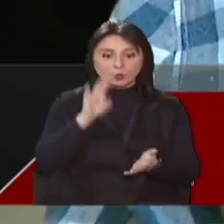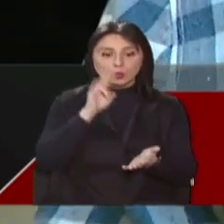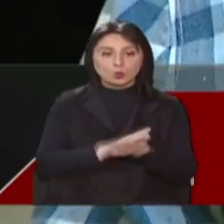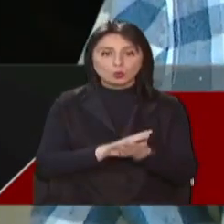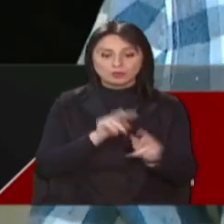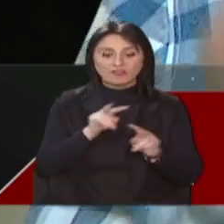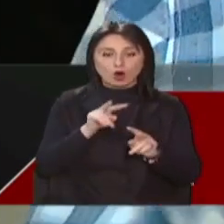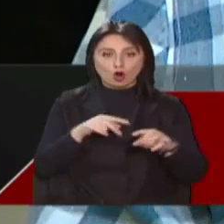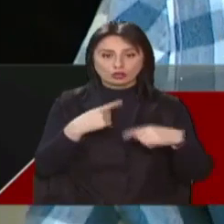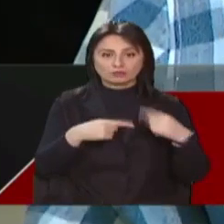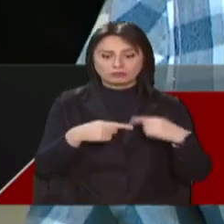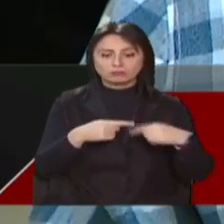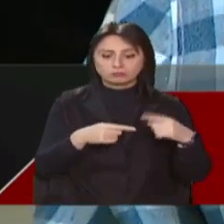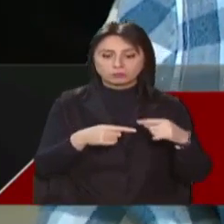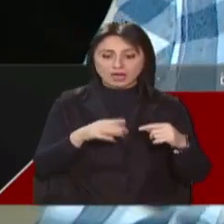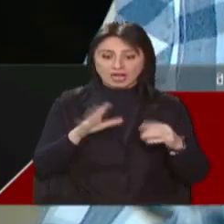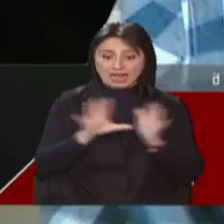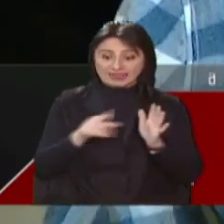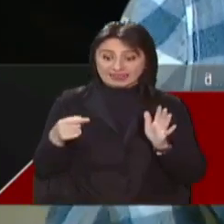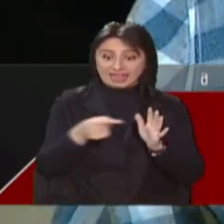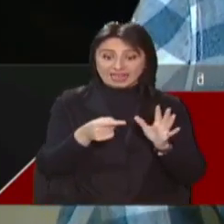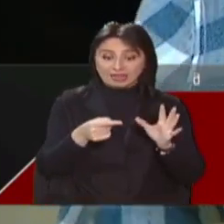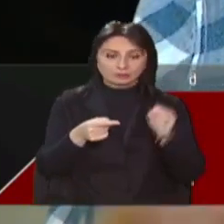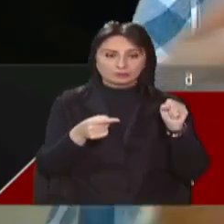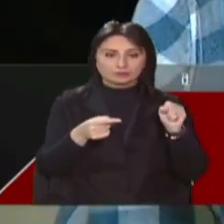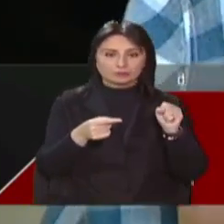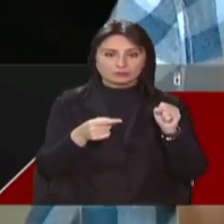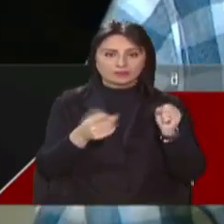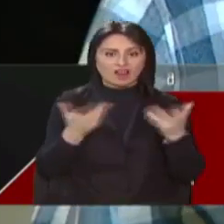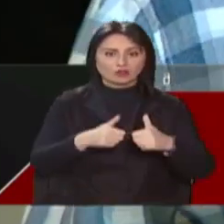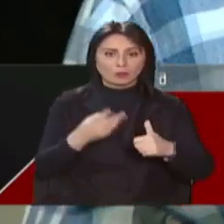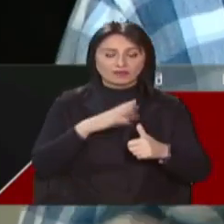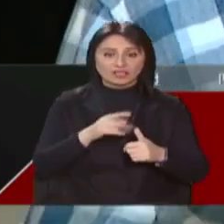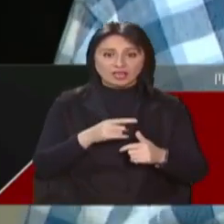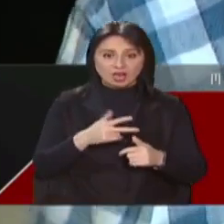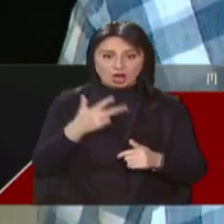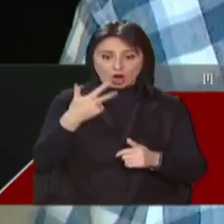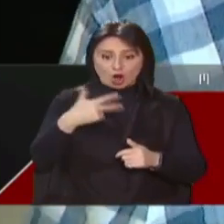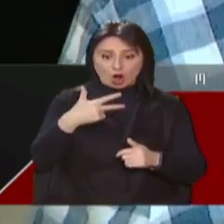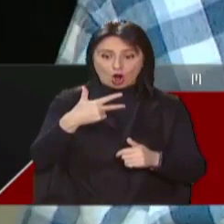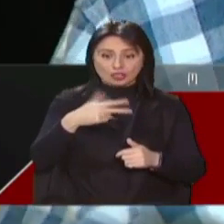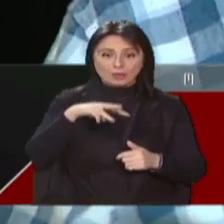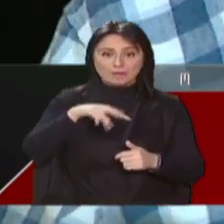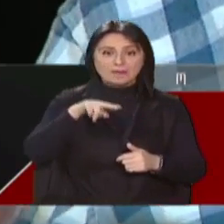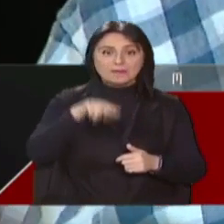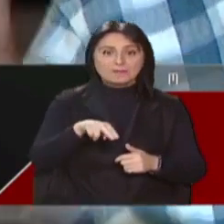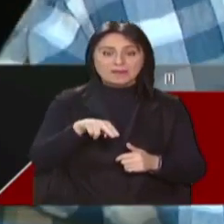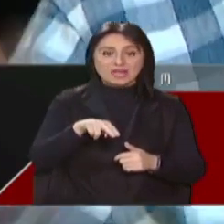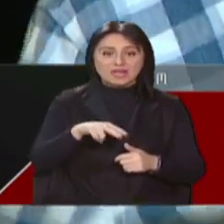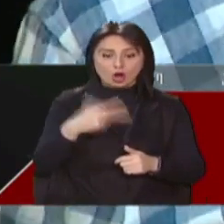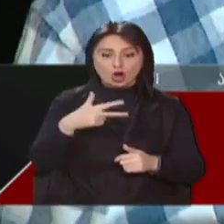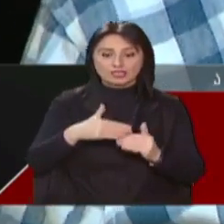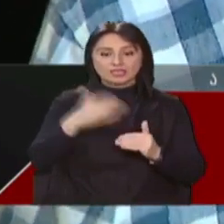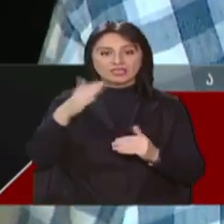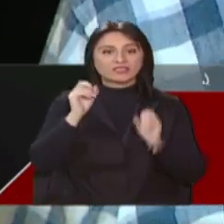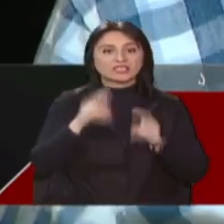ta kontrolevs, gažonvis dens, a es gamtišveli. Rogorski miahcevs ozdat miliamperes, rac ukoje, ozdati